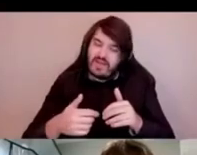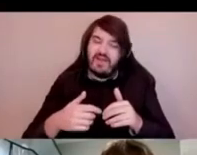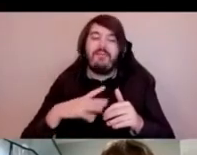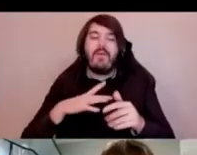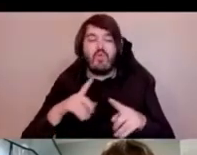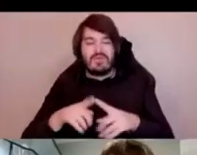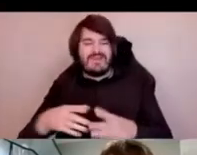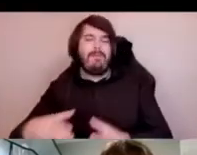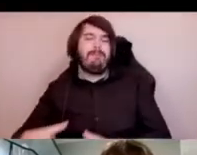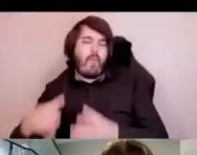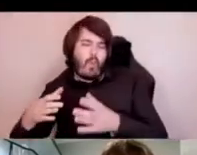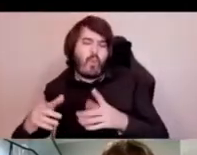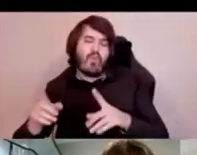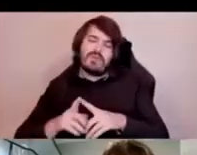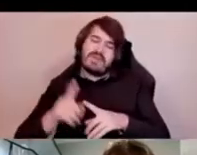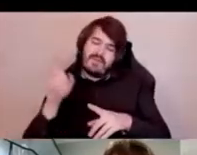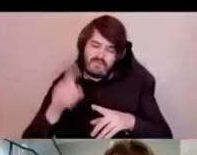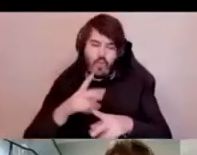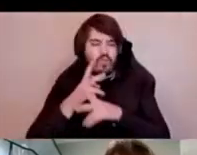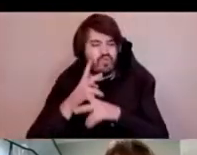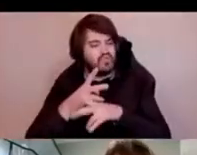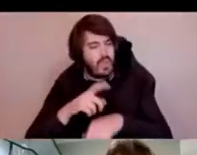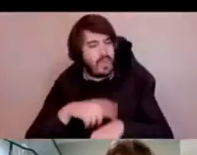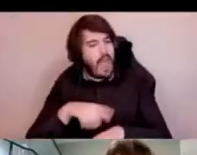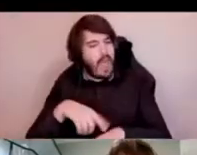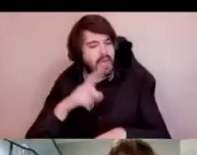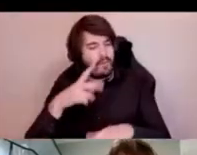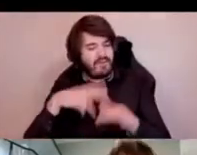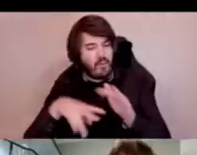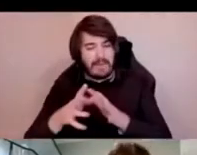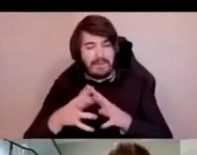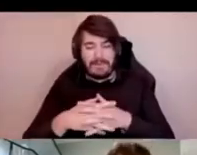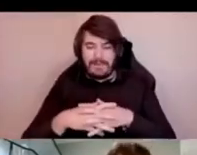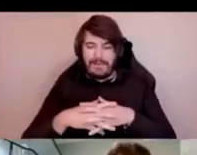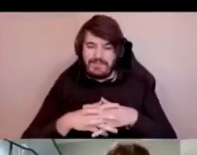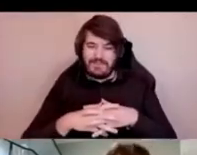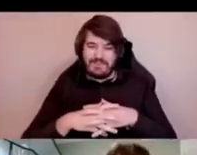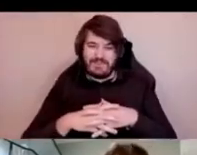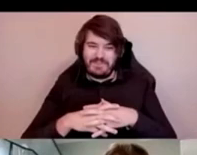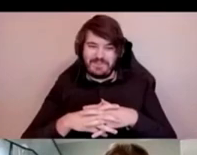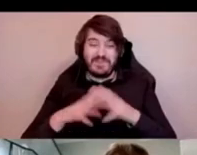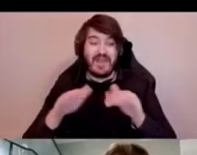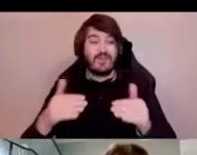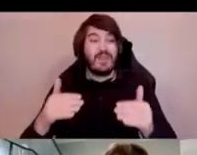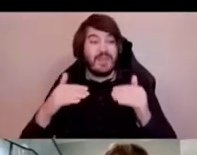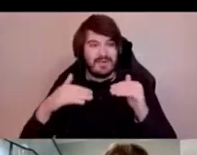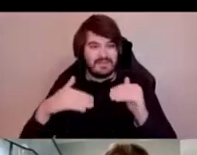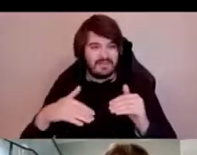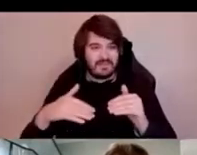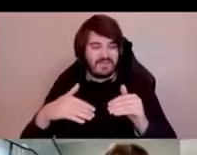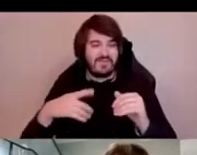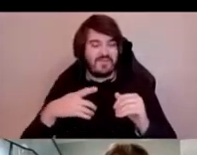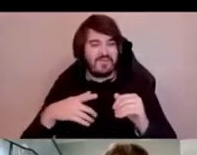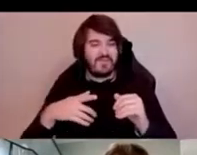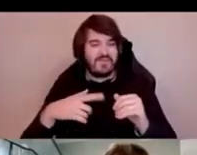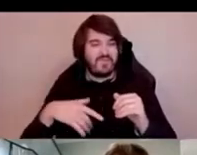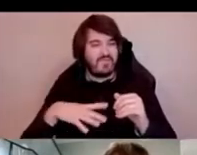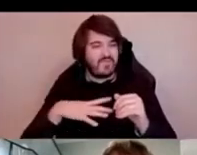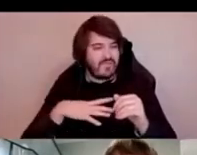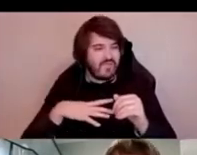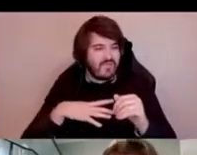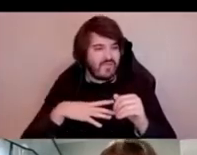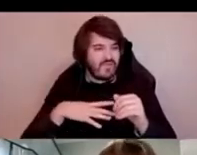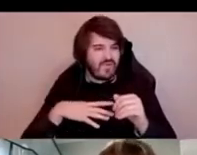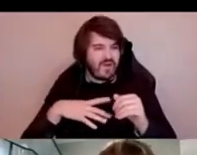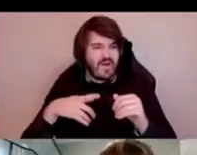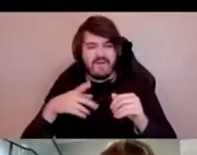nécessiter un certain temps d'investissement. Ensuite, On a à